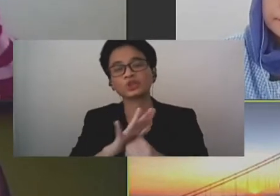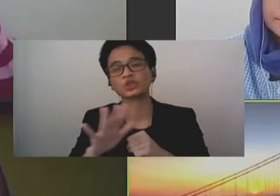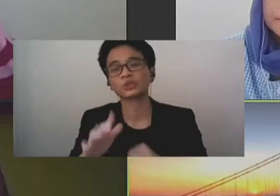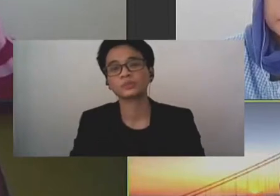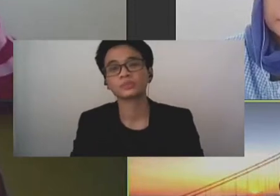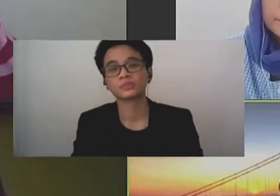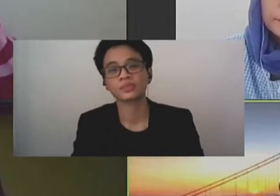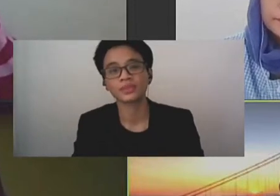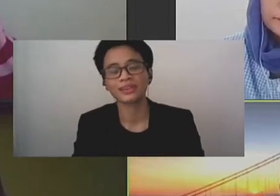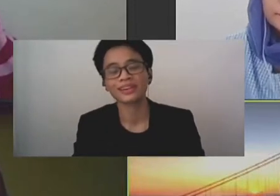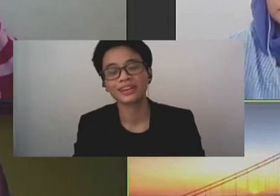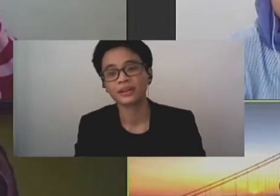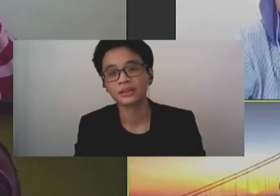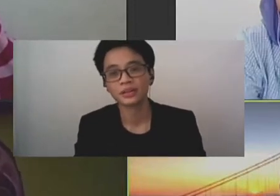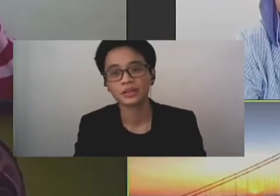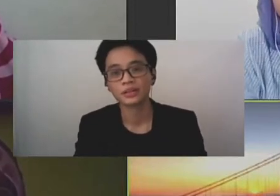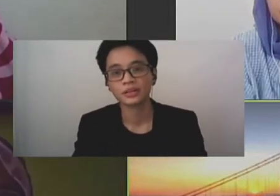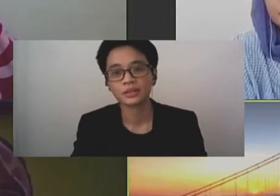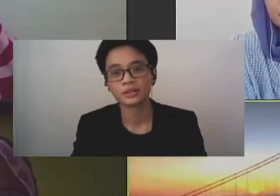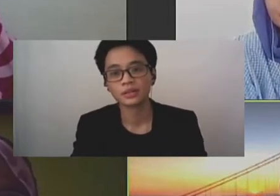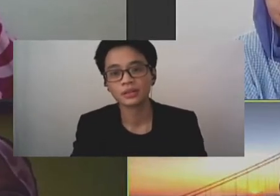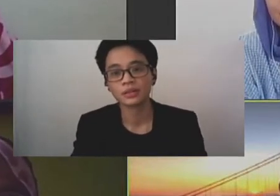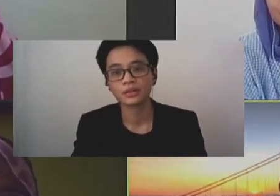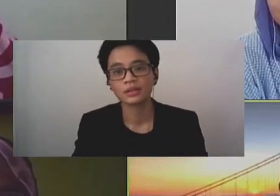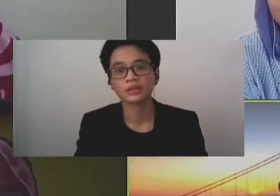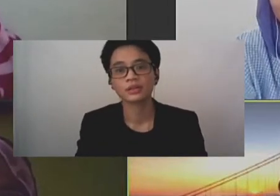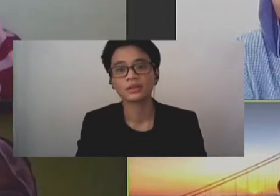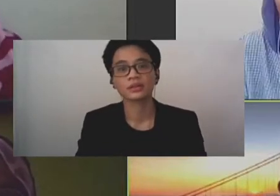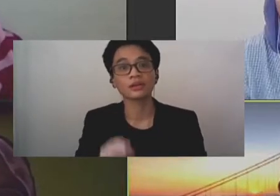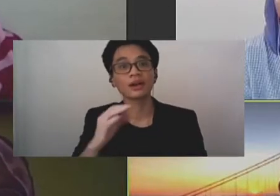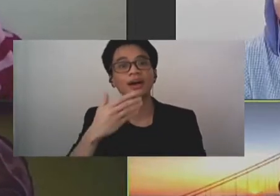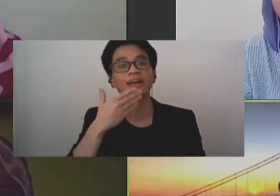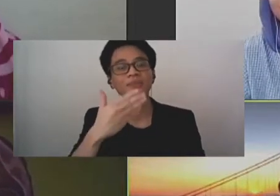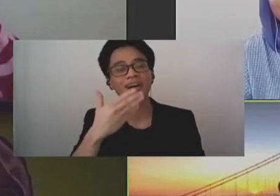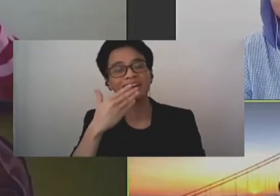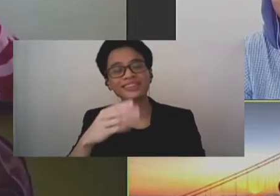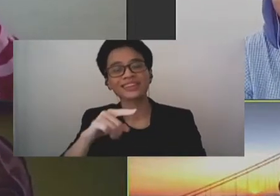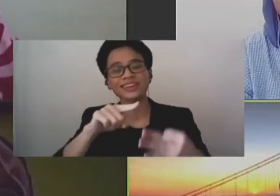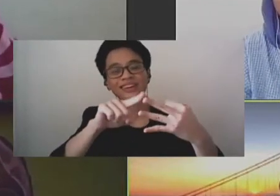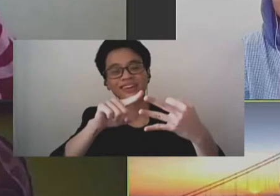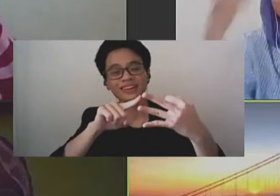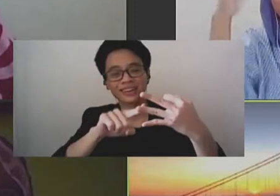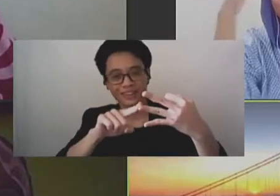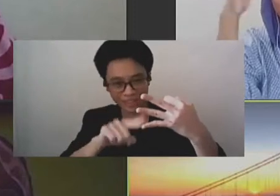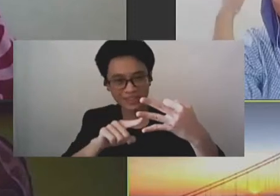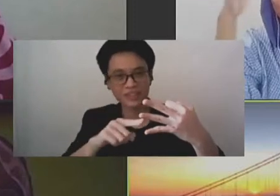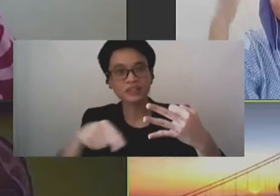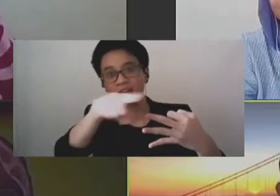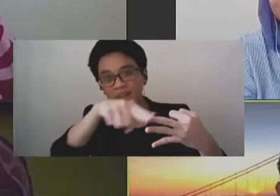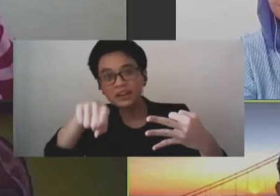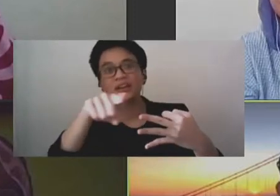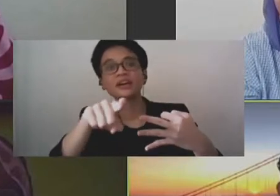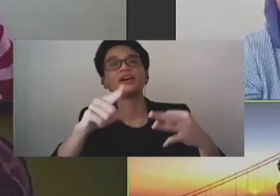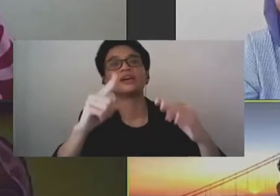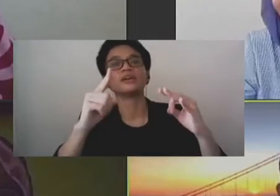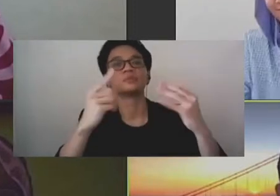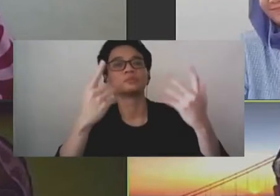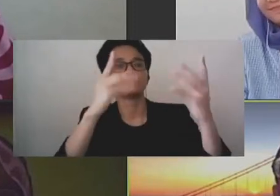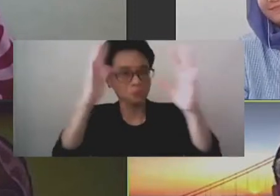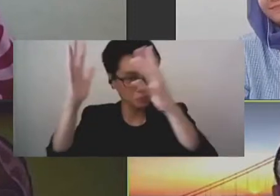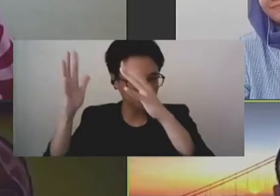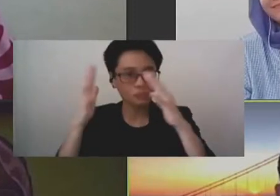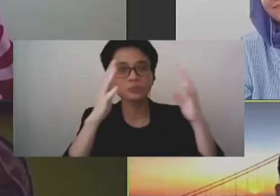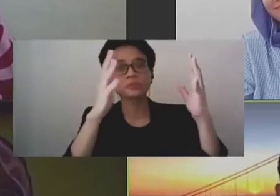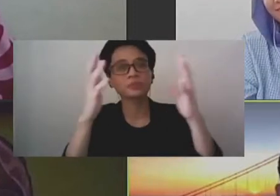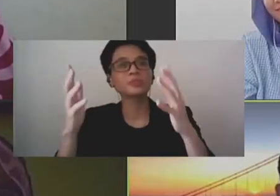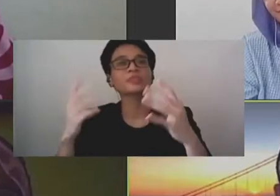mau ngucapin terima kasih banyak, tepuk tangan buat ibu-ibu semua yang sudah menyampaikan hal-hal yang mungkin belum pernah kita dengar. Dan satu hal yang